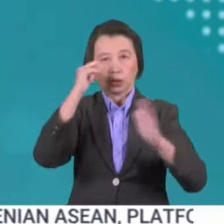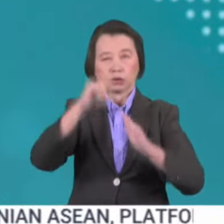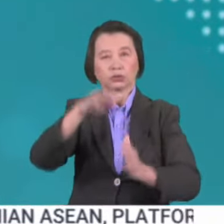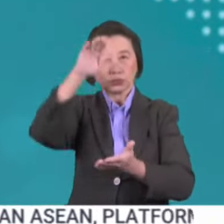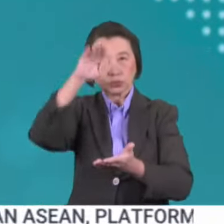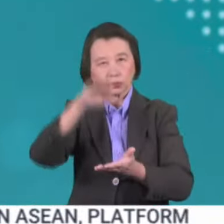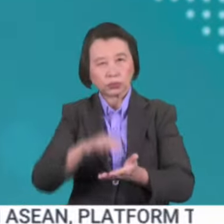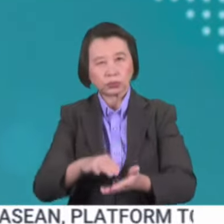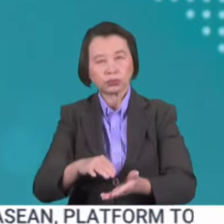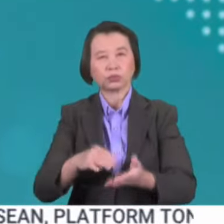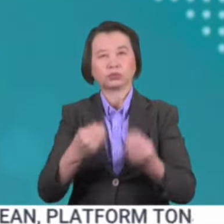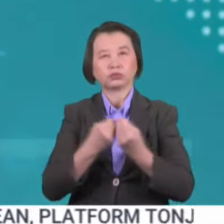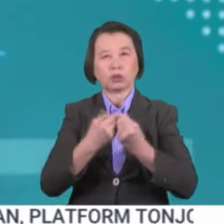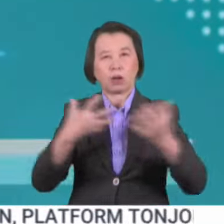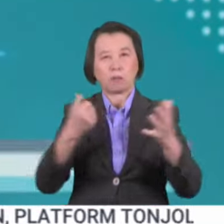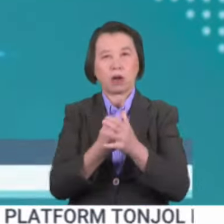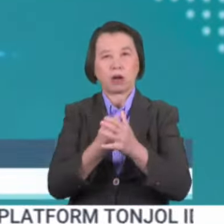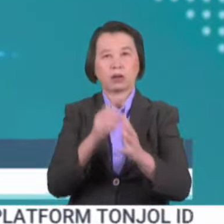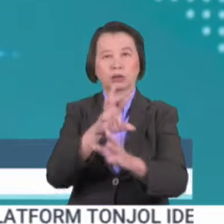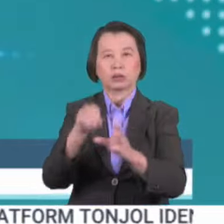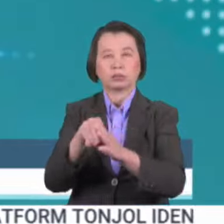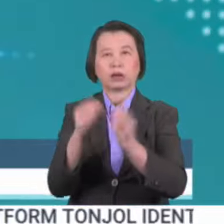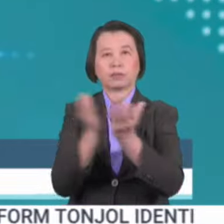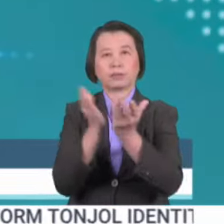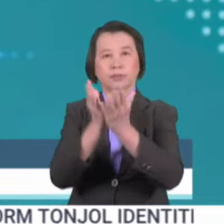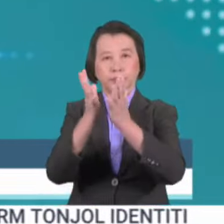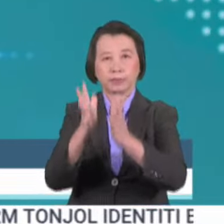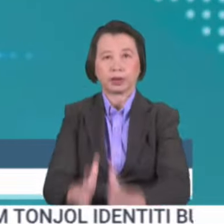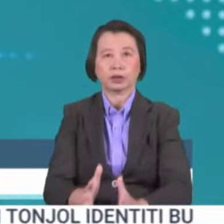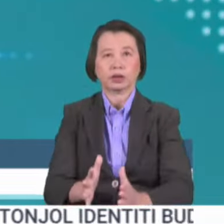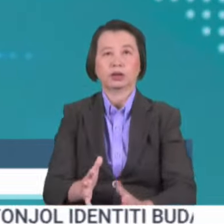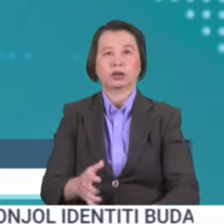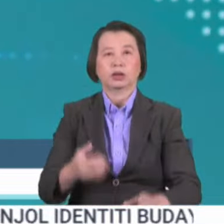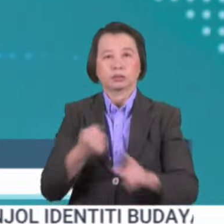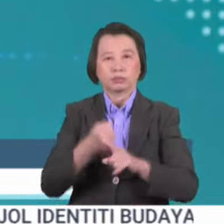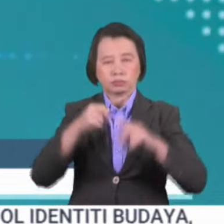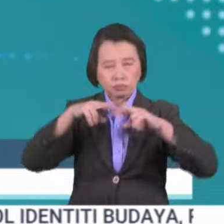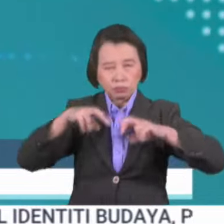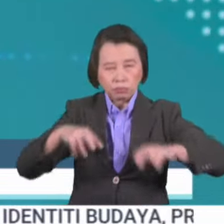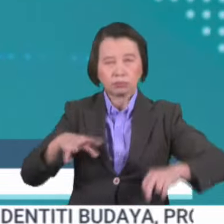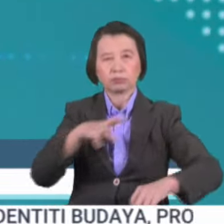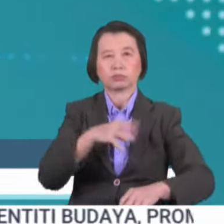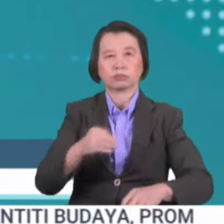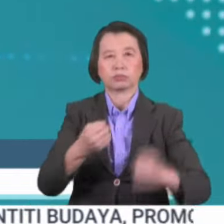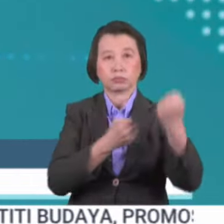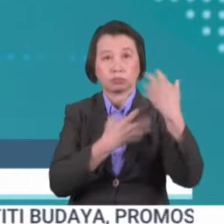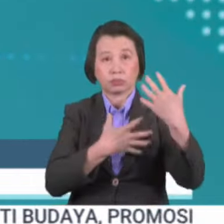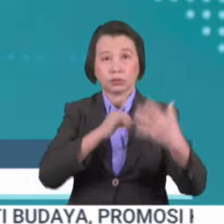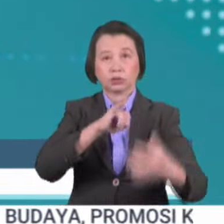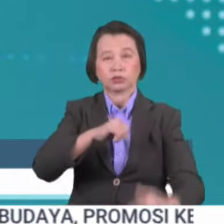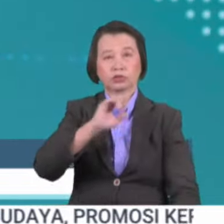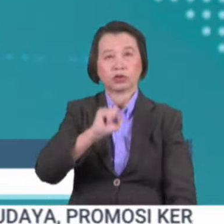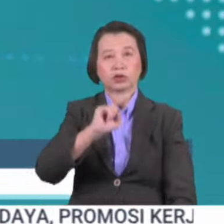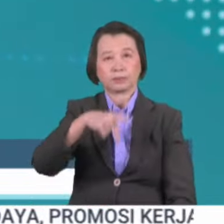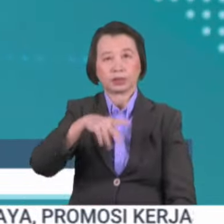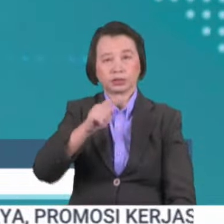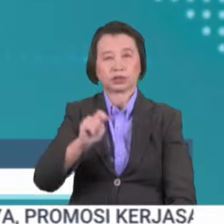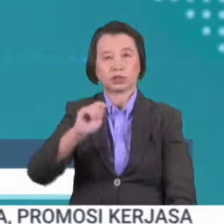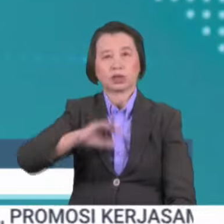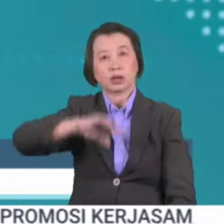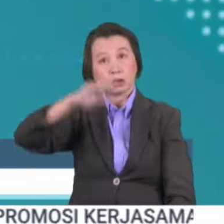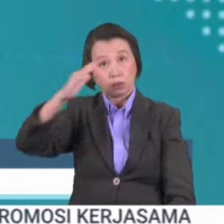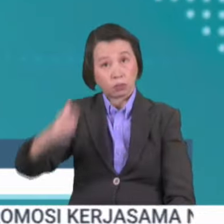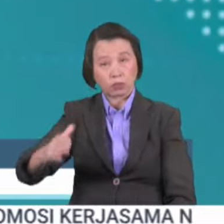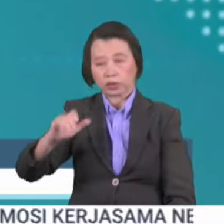usaha mengurangkan kadar kemalangan melibatkan pelajar. Pengarah Jabatan Siasatan dan Penguatkuasaan Trafik JSPT Bukit Aman, Datuk